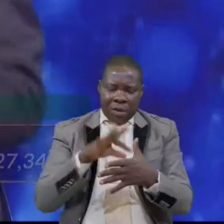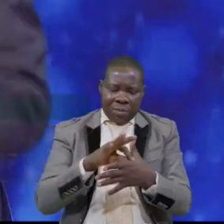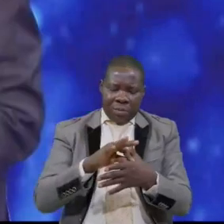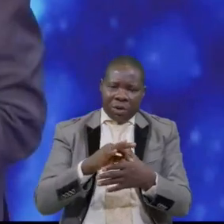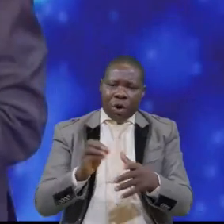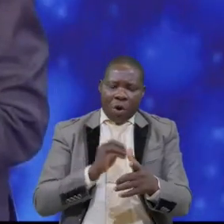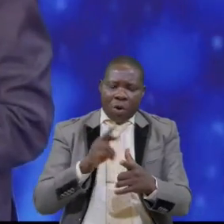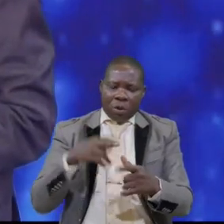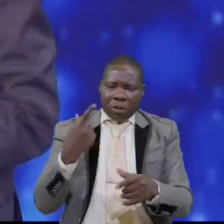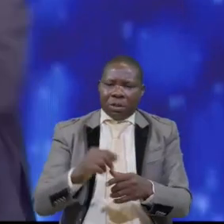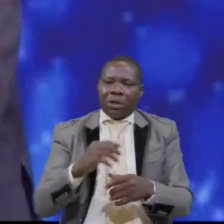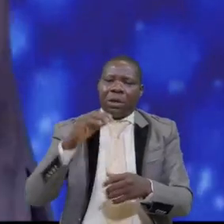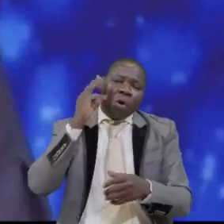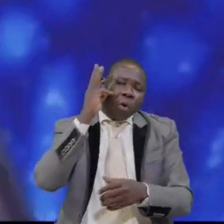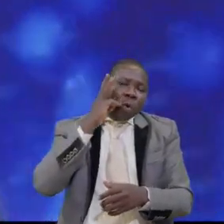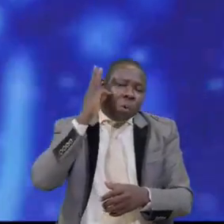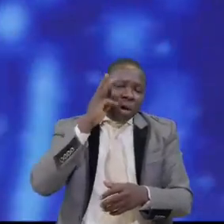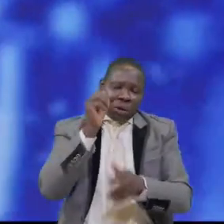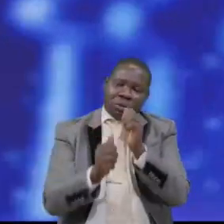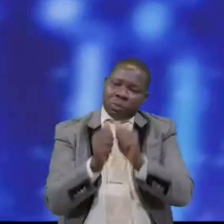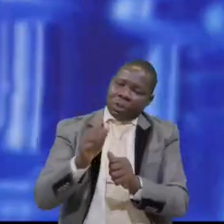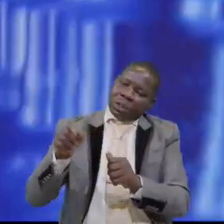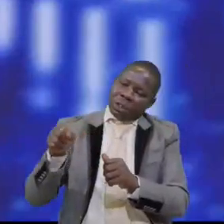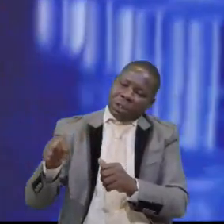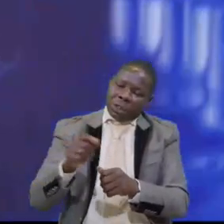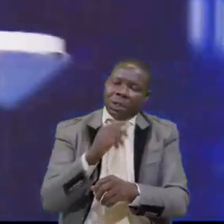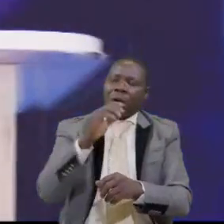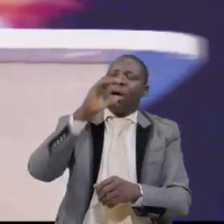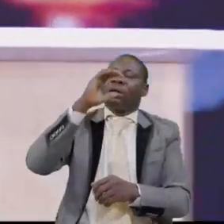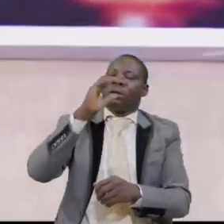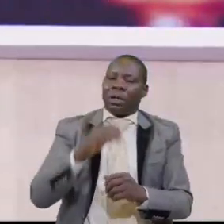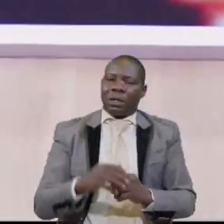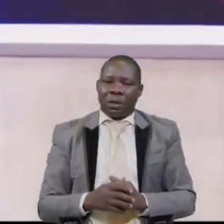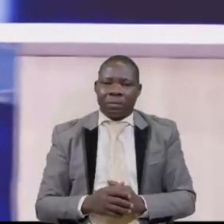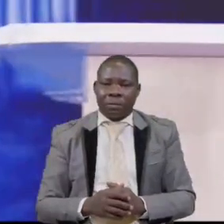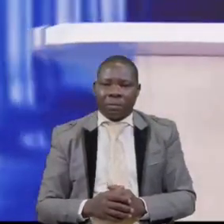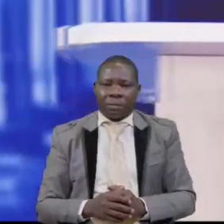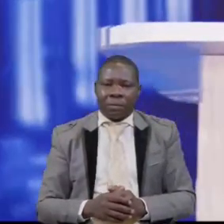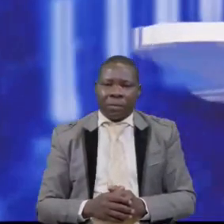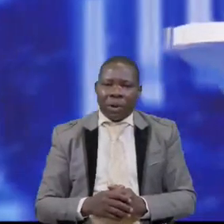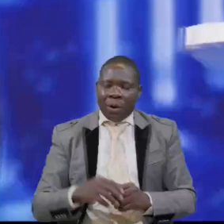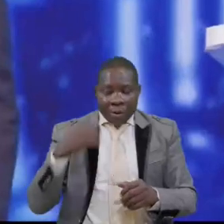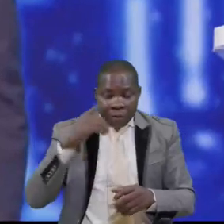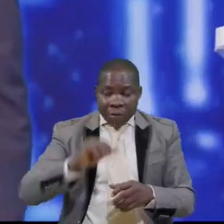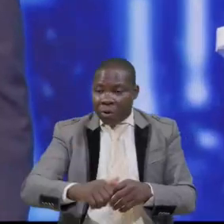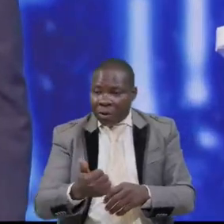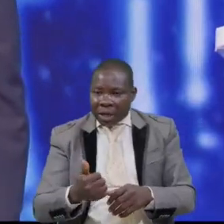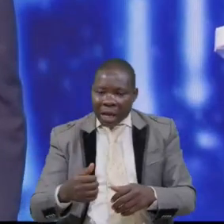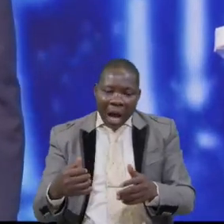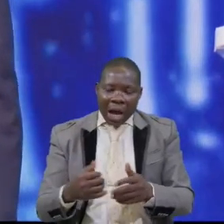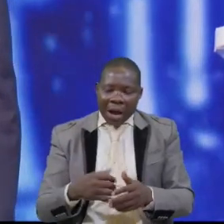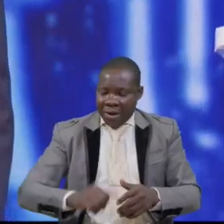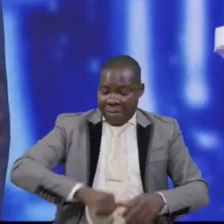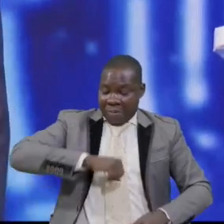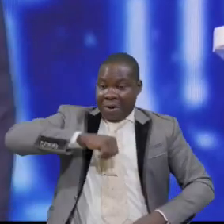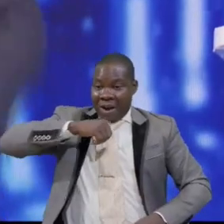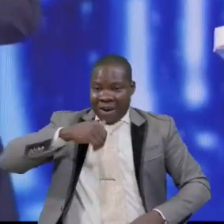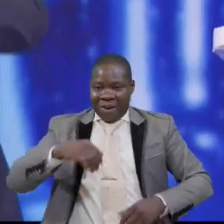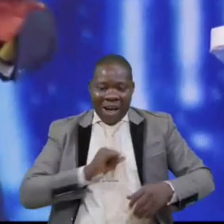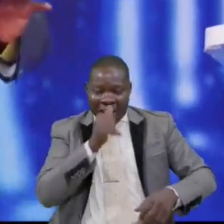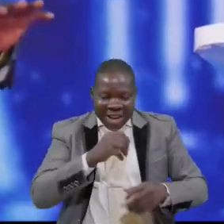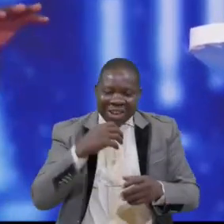dont le roi buvait. Vous savez, les autres étaient fiers. Oh, je bois ce que le roi